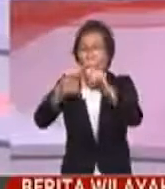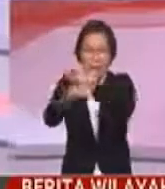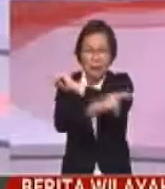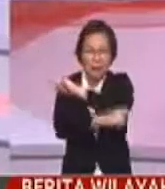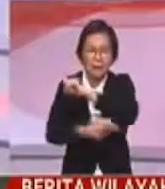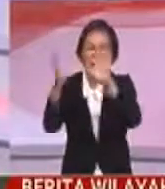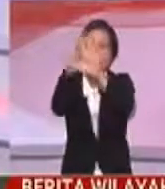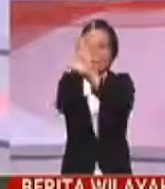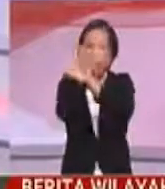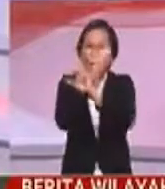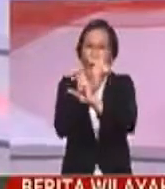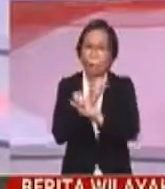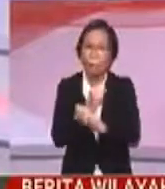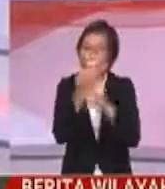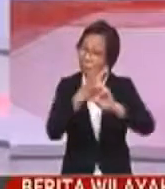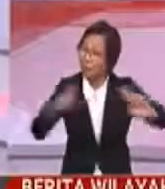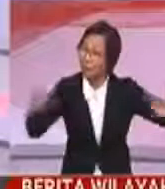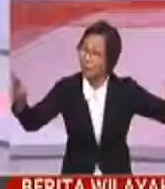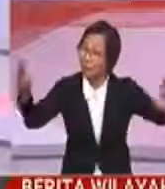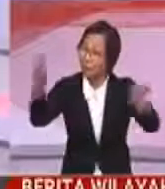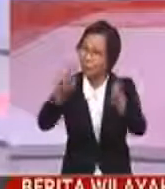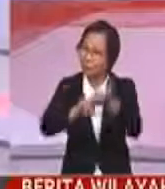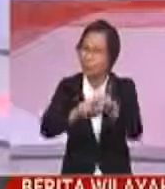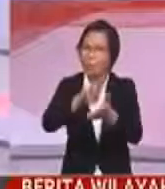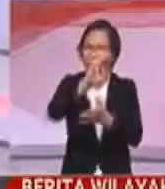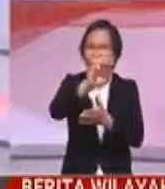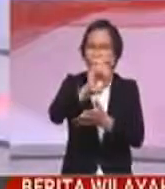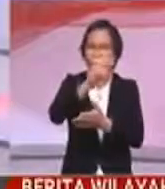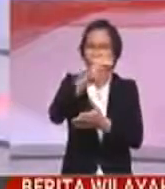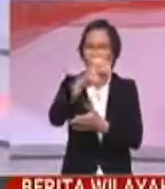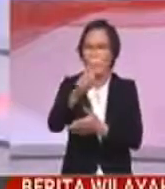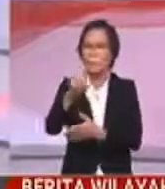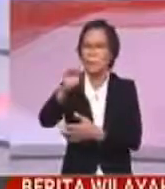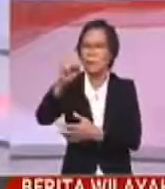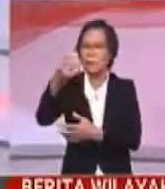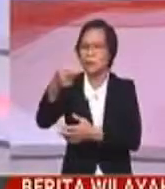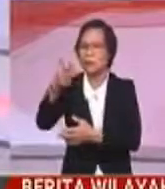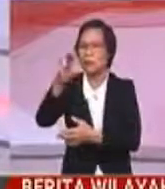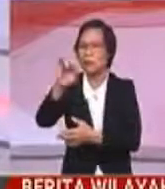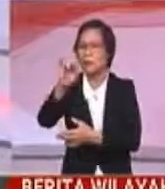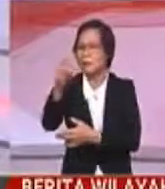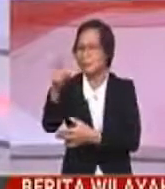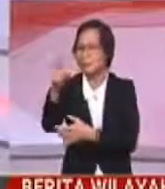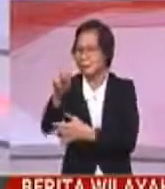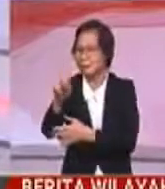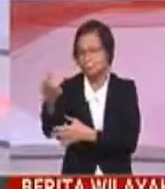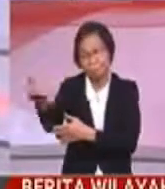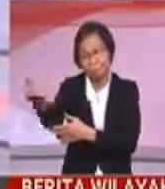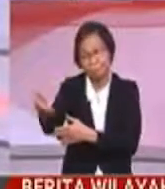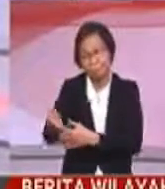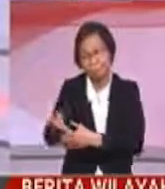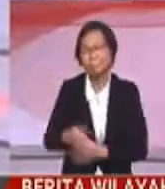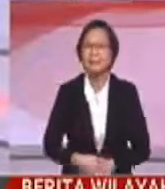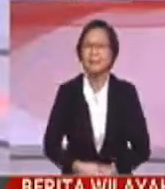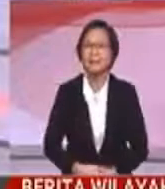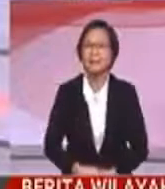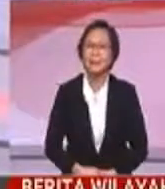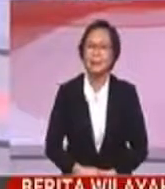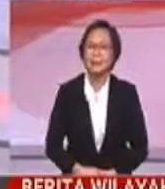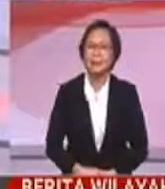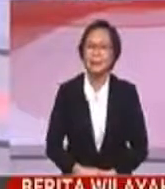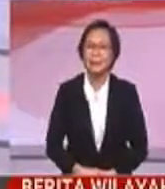dibawah payung sudah bersedia dengan laporan penuh kita bersama Muhammad Syahrizal Nawang silahkan hai hai